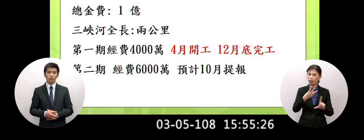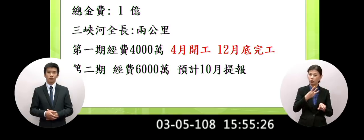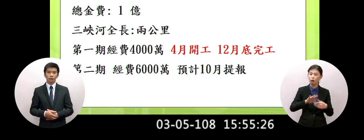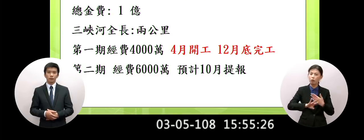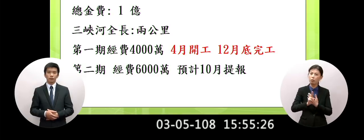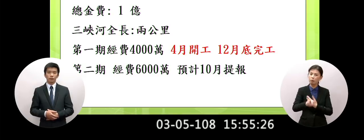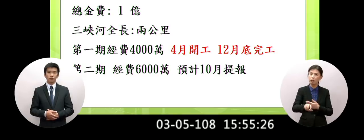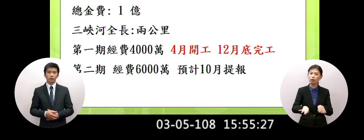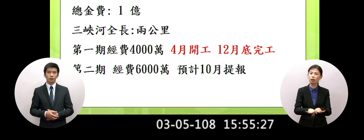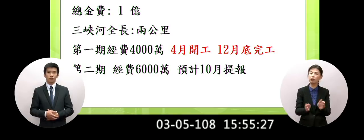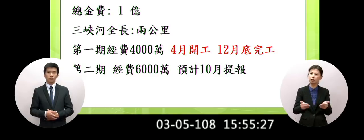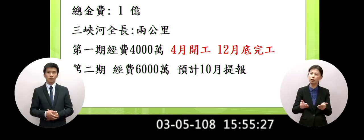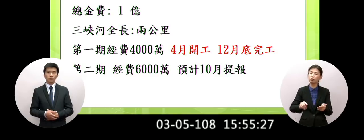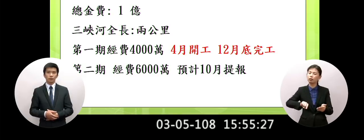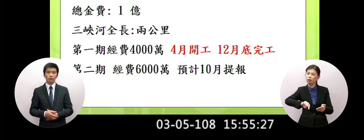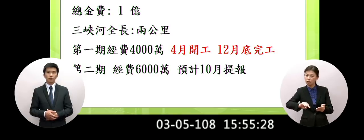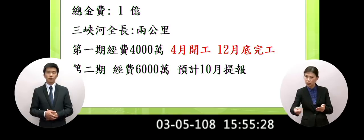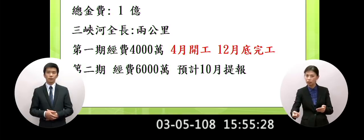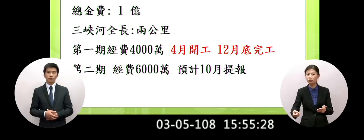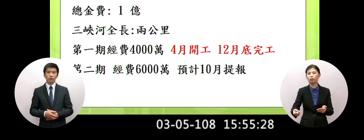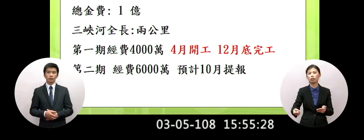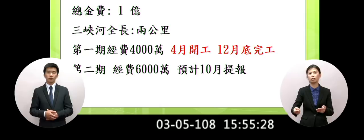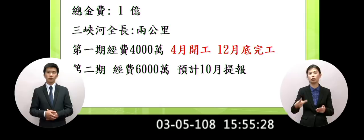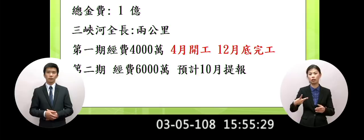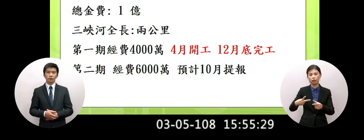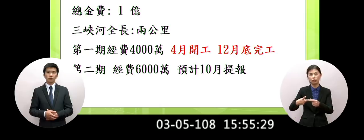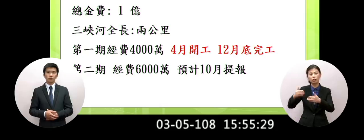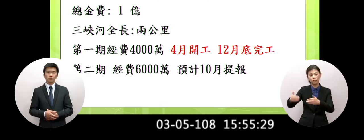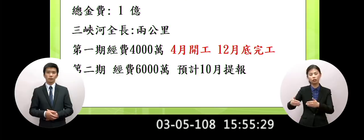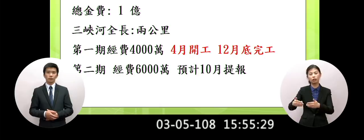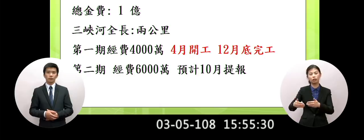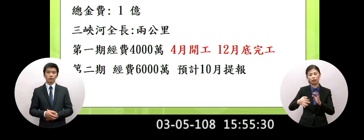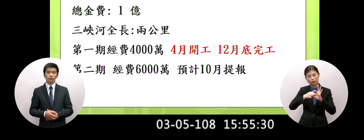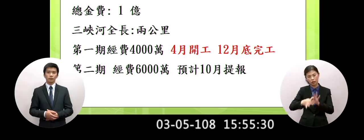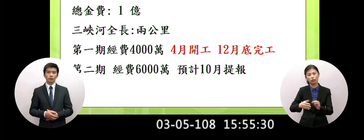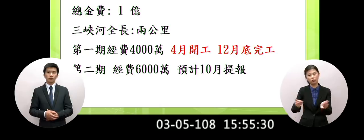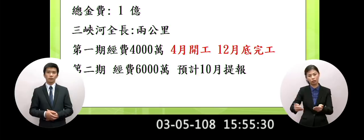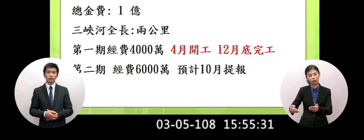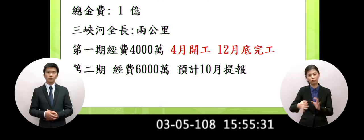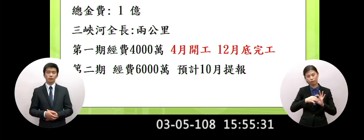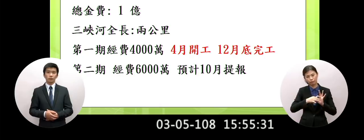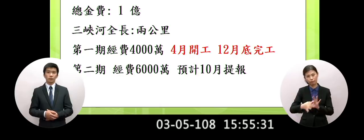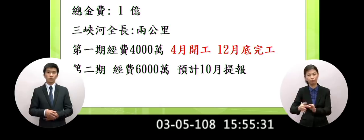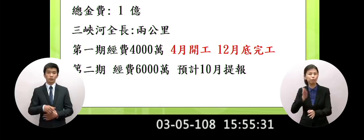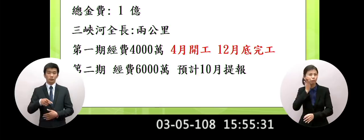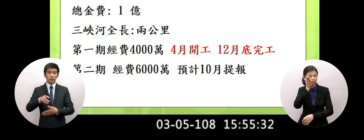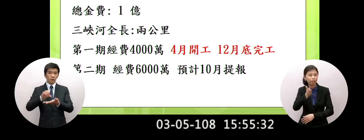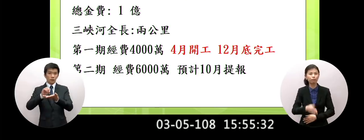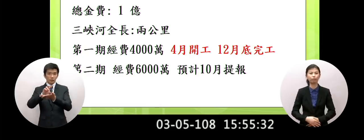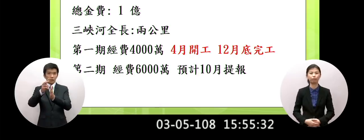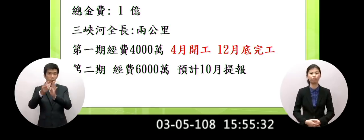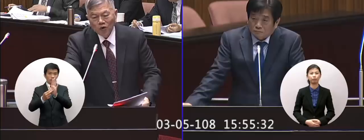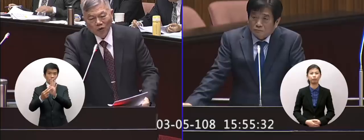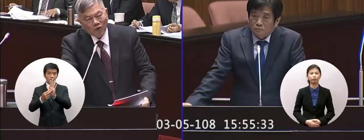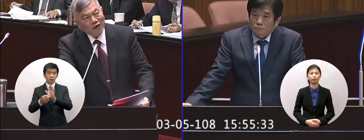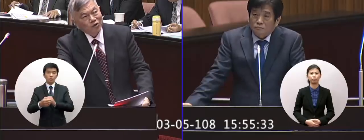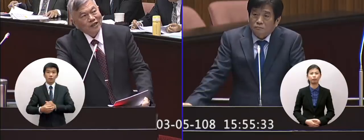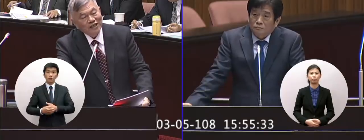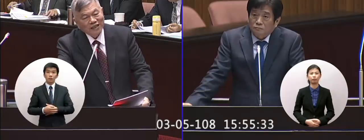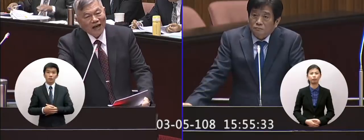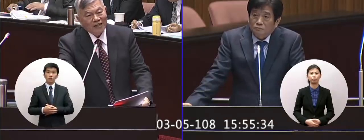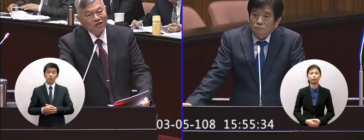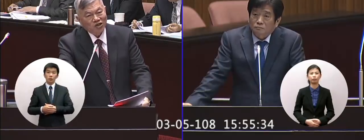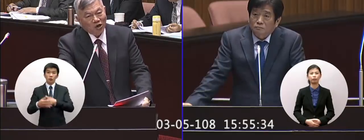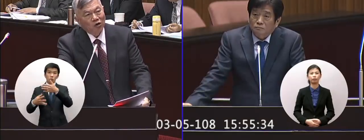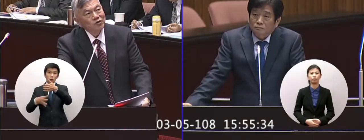发包。后壁二期一样继续推动。 即我甲委员报告，个委员